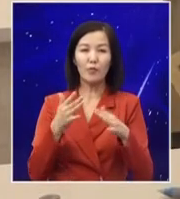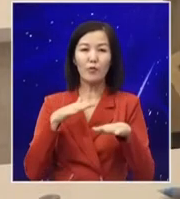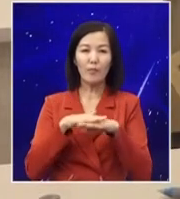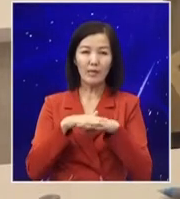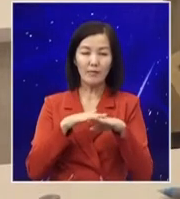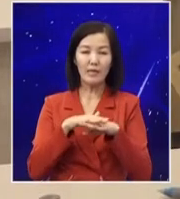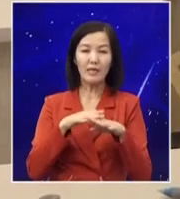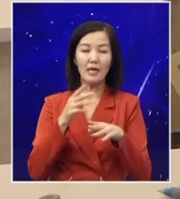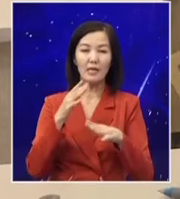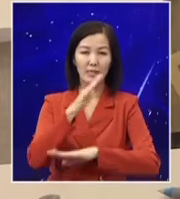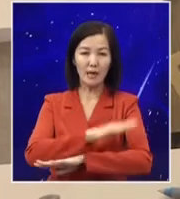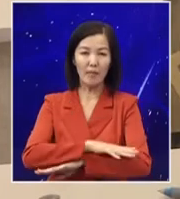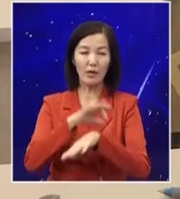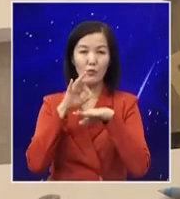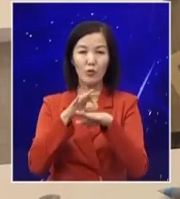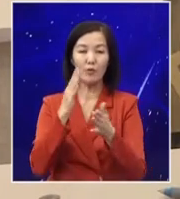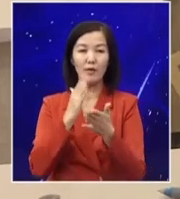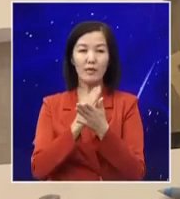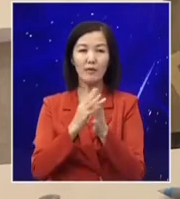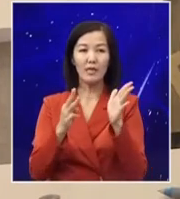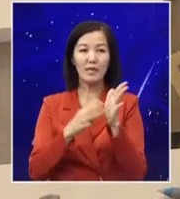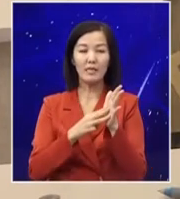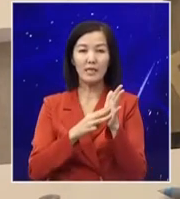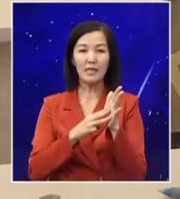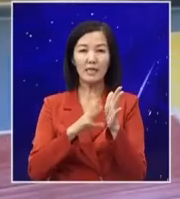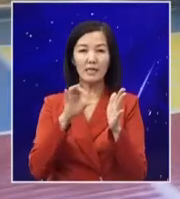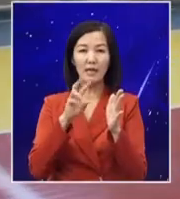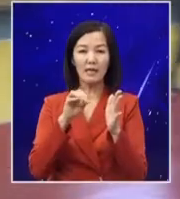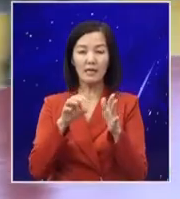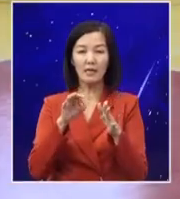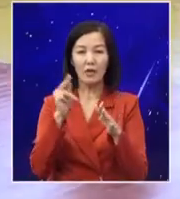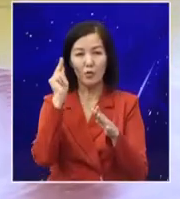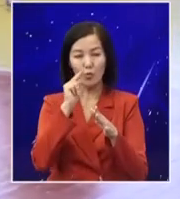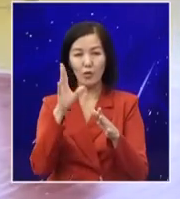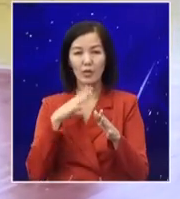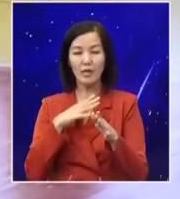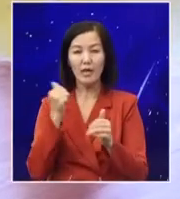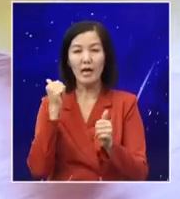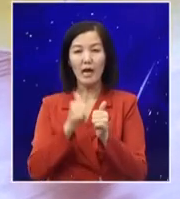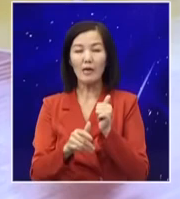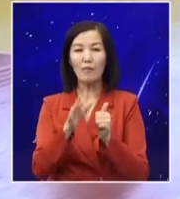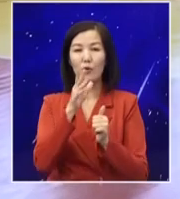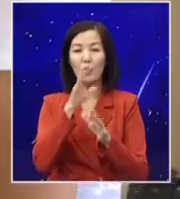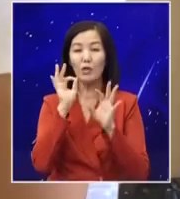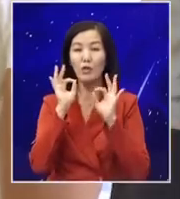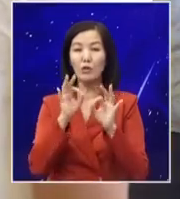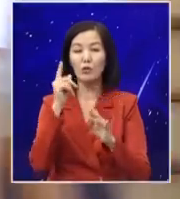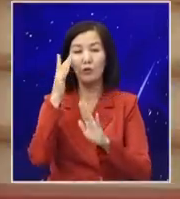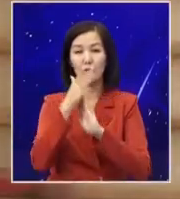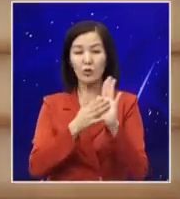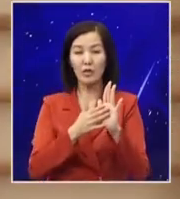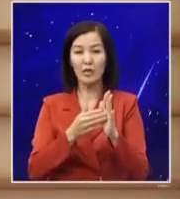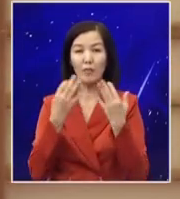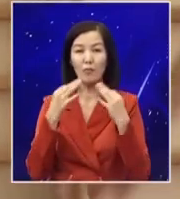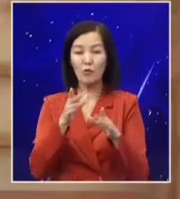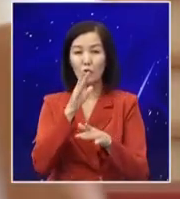өтіп атырмыз. Біз бүгін 8 деген санды өттік. Алия Дүйсенбекова әрбір сәттің қадырын білетін адам. Жұмыстан қолы